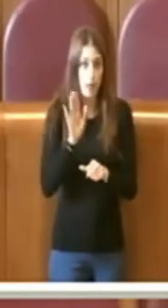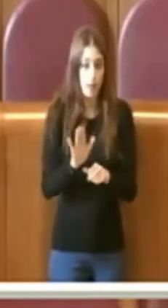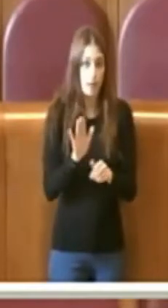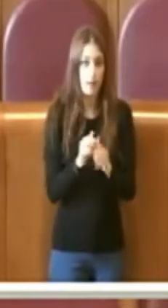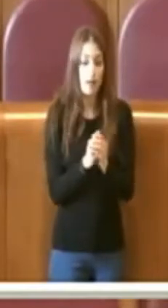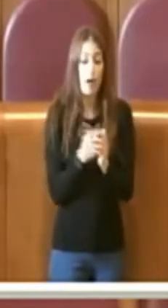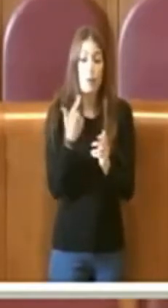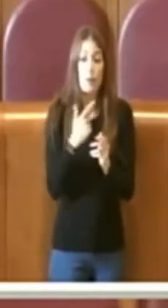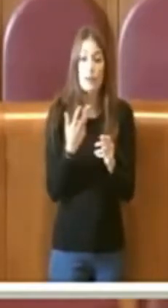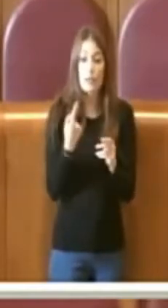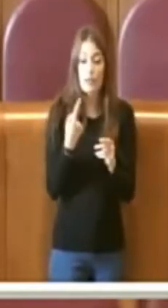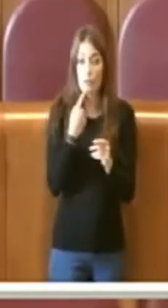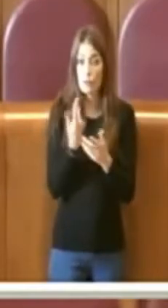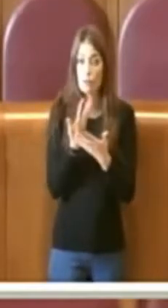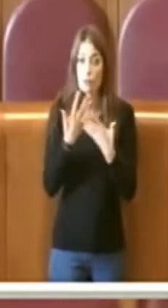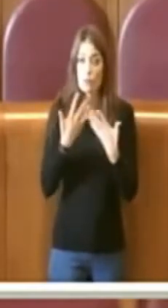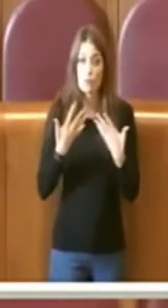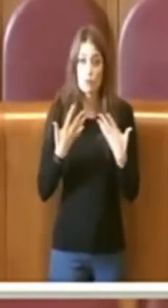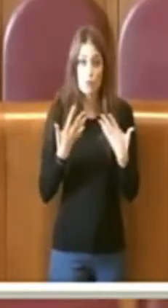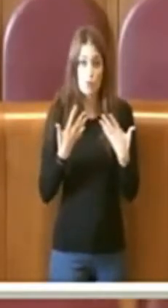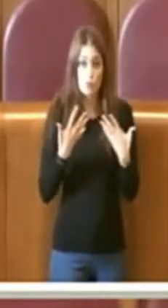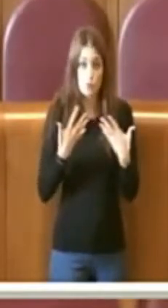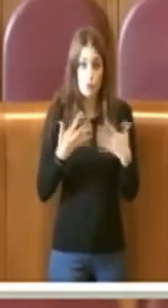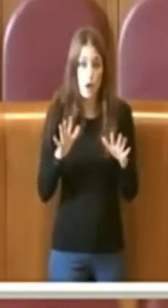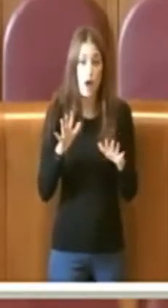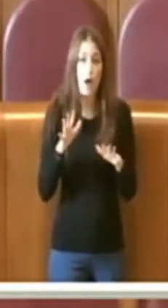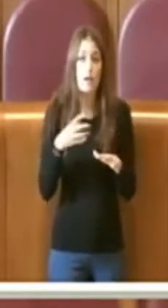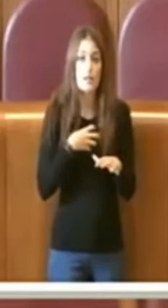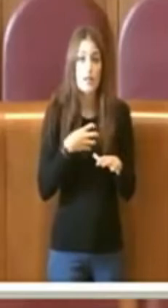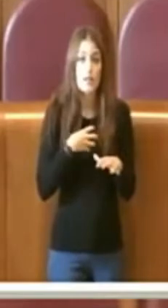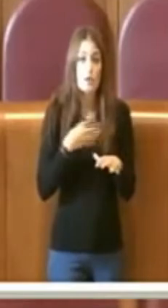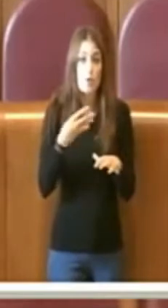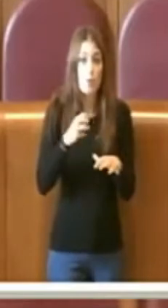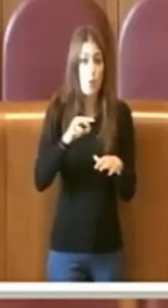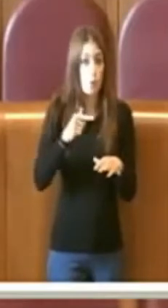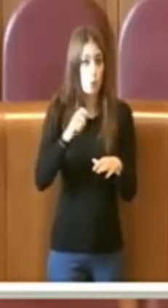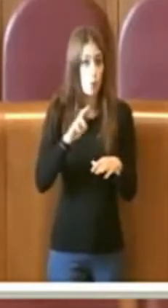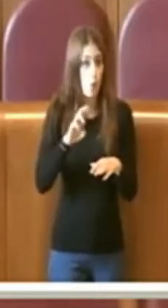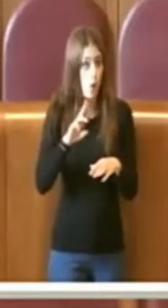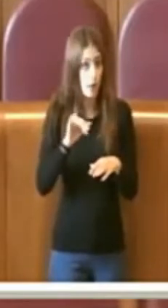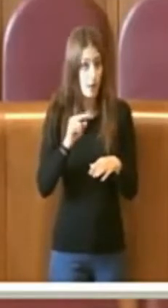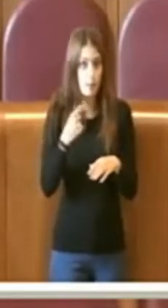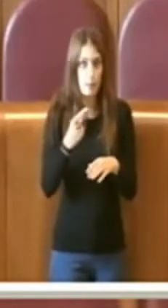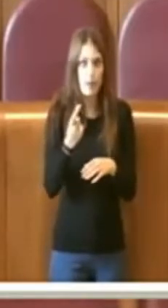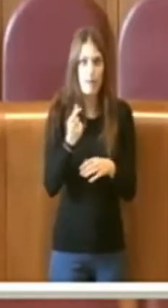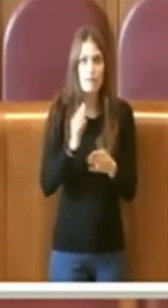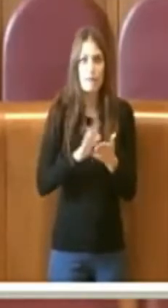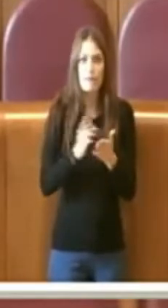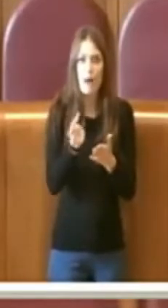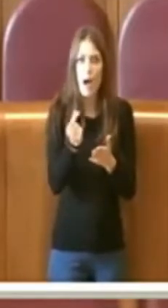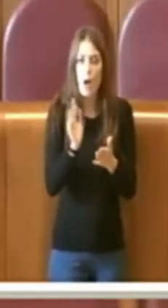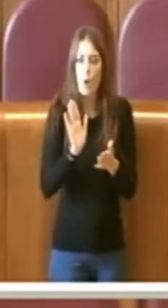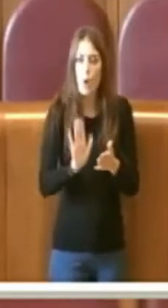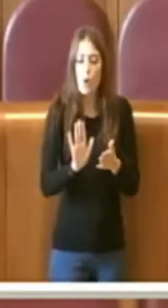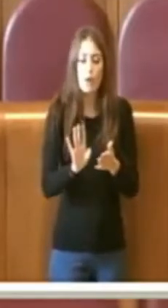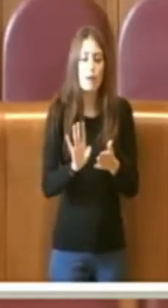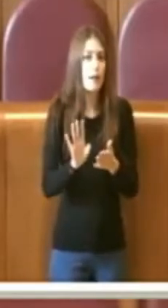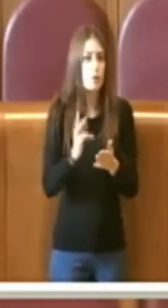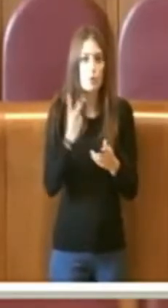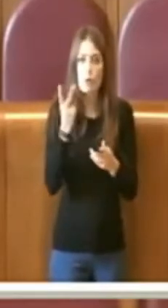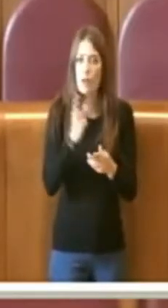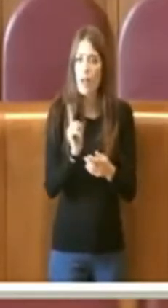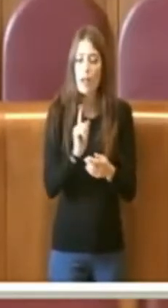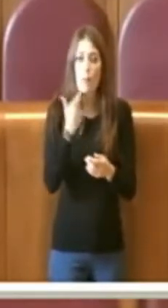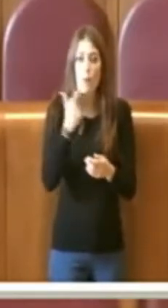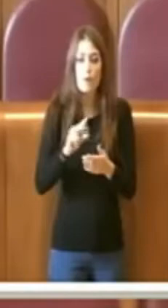anche l'assessore all'urbanistica Montuori, quel valore non è reale nel momento in cui non è